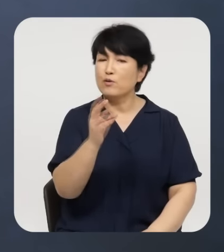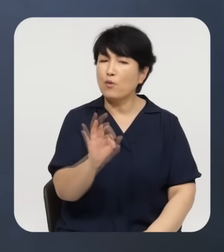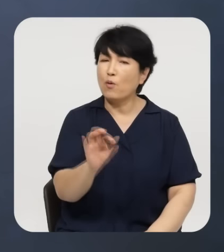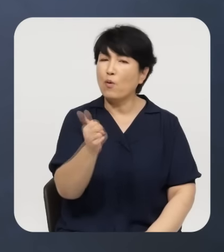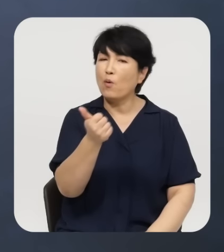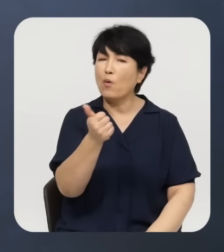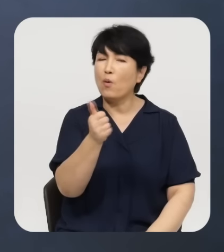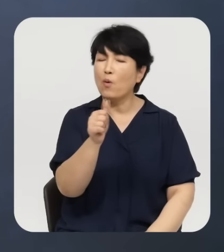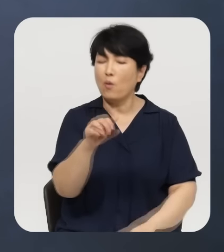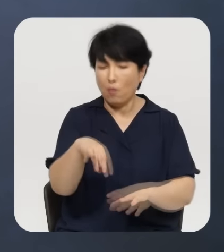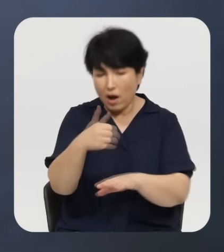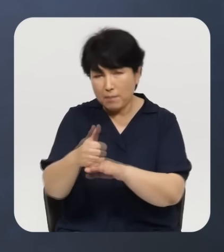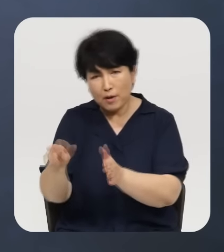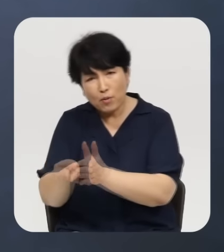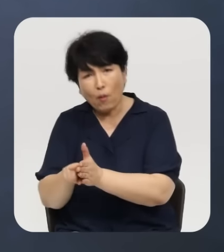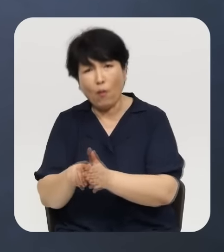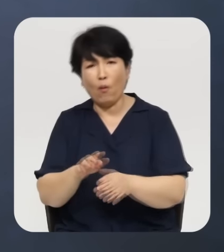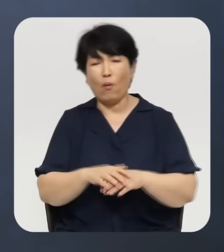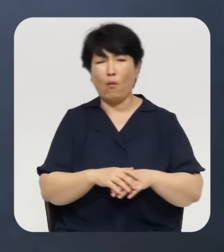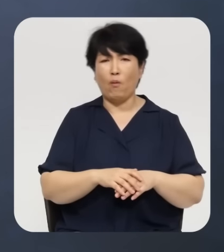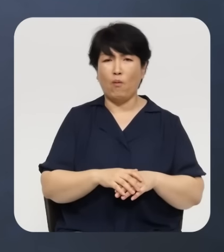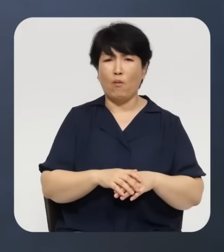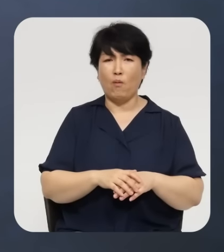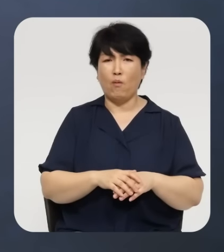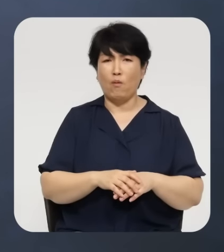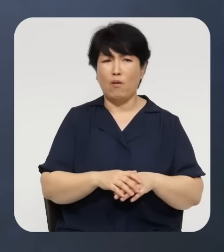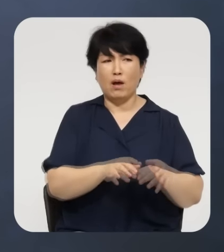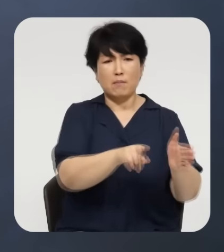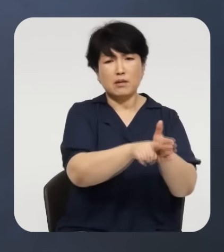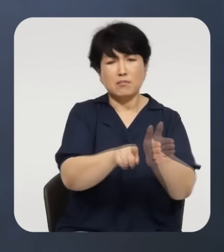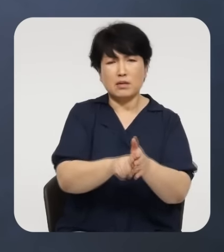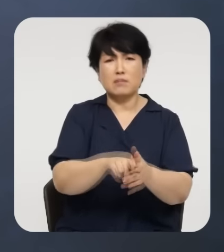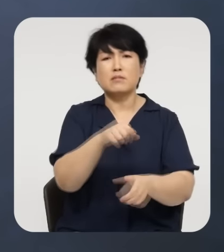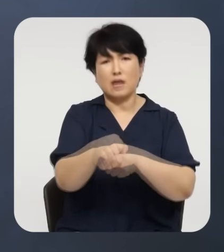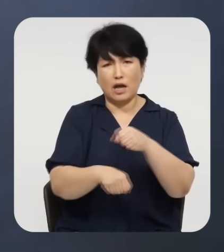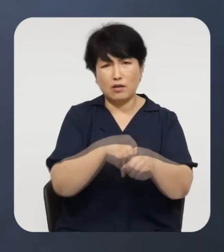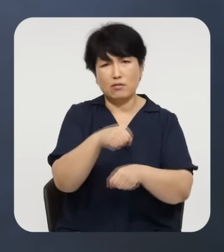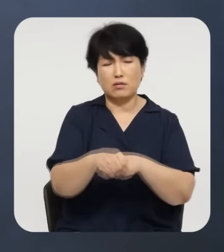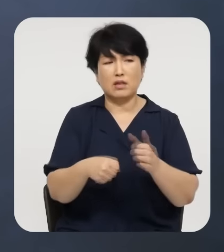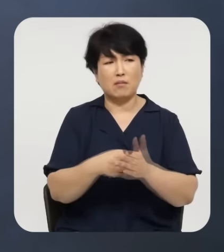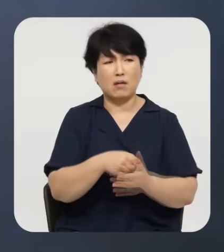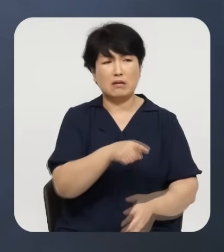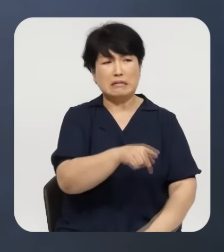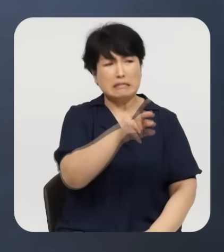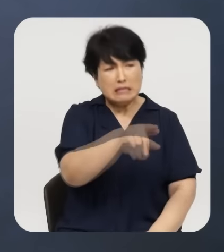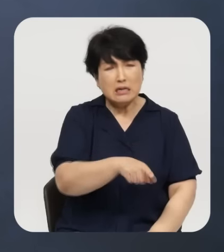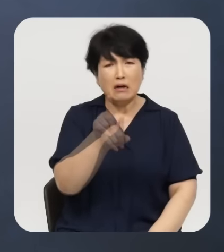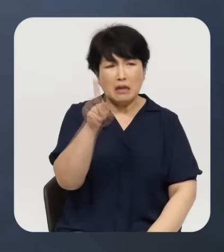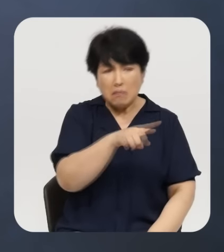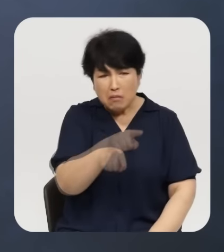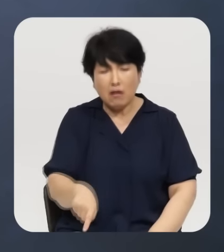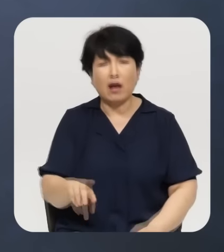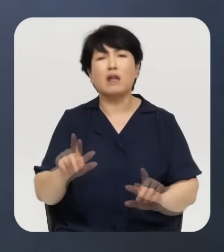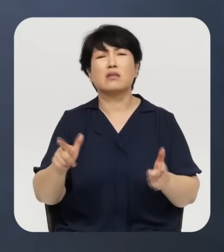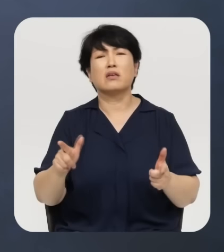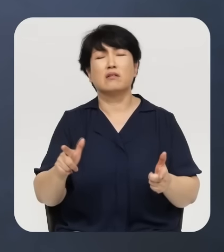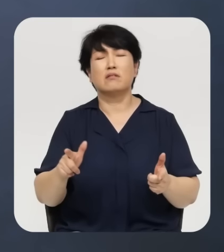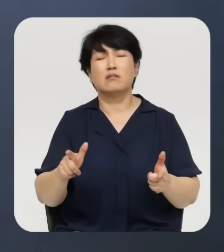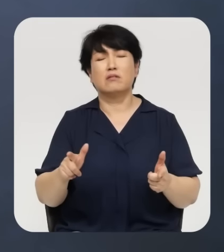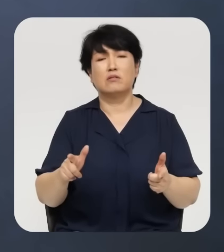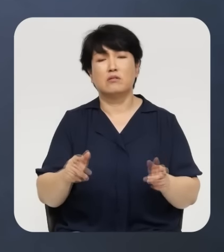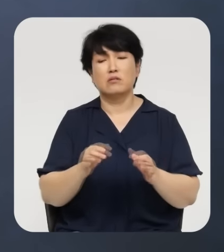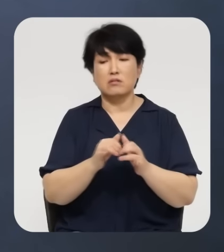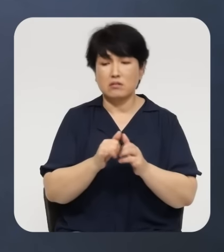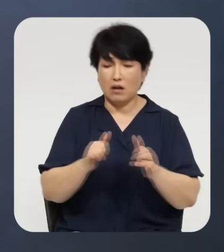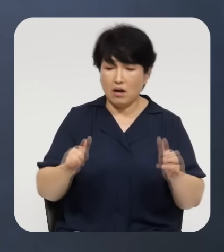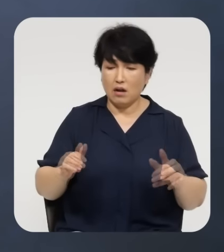믿고 그러잖아요. 그러니까 믿음을 가지고 뭐 이러니 저러니 하는 건 옳지 않아요.